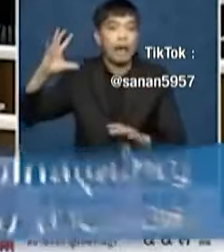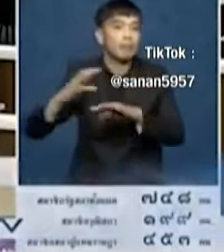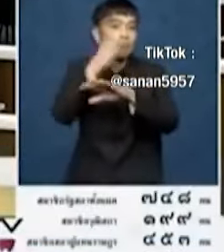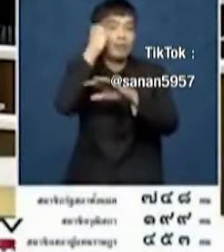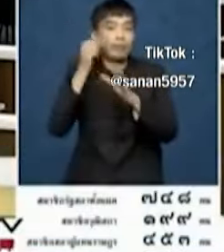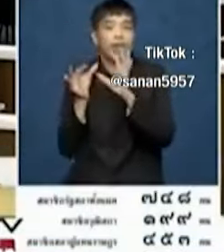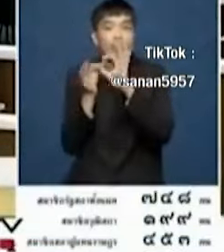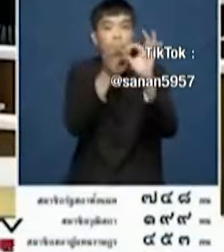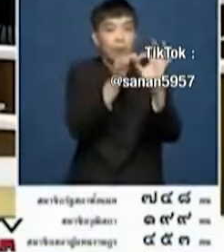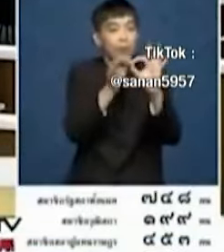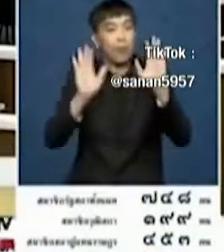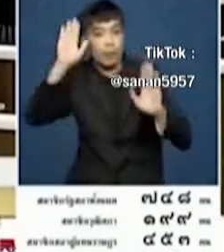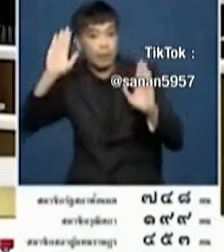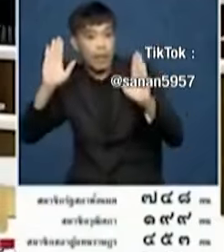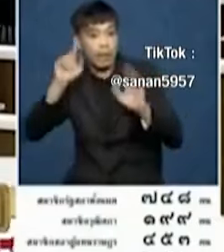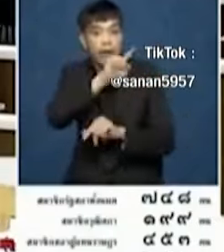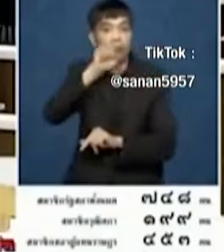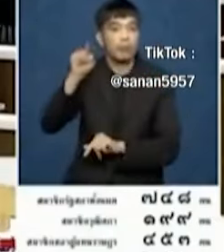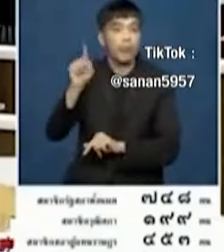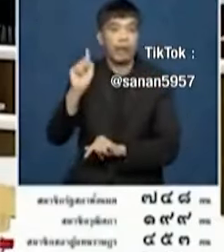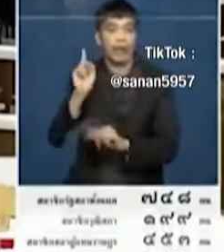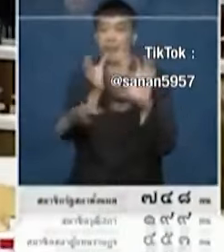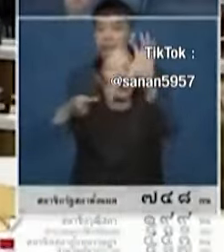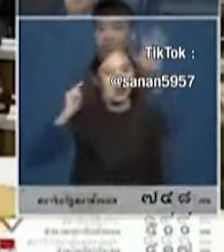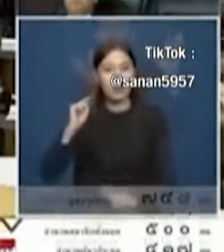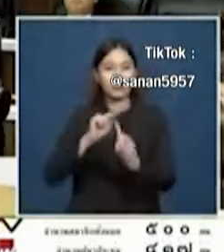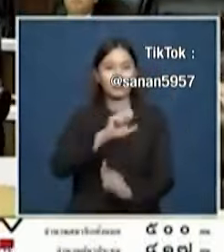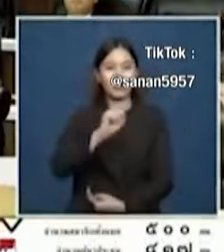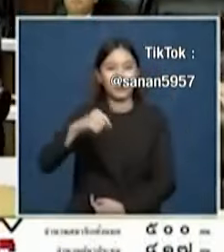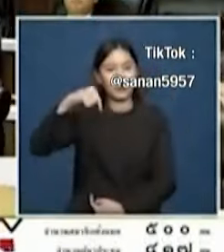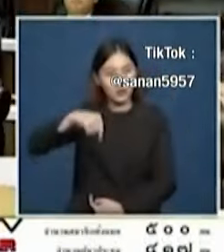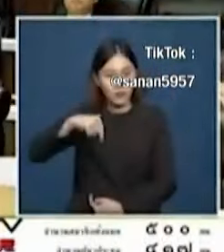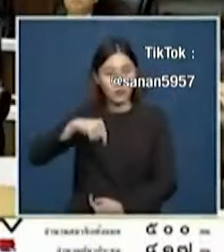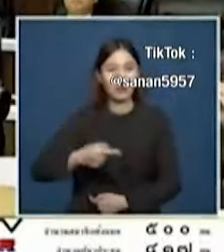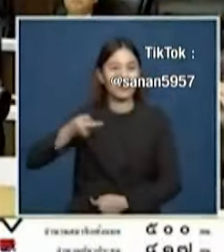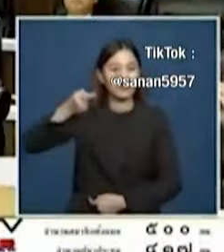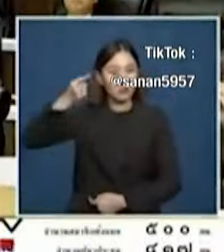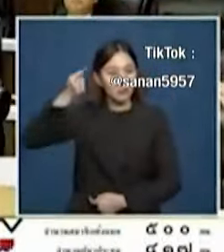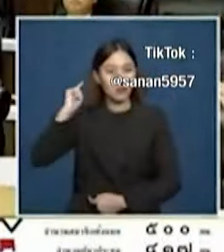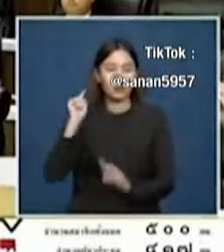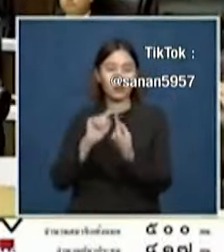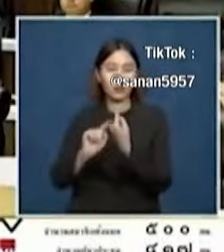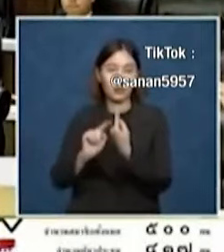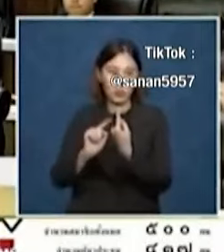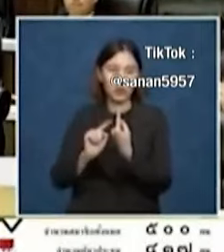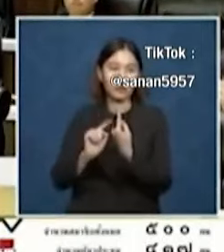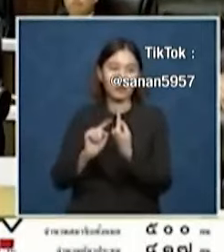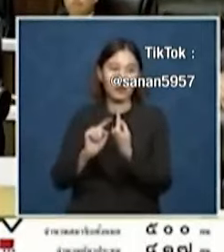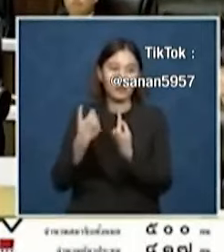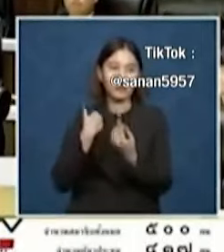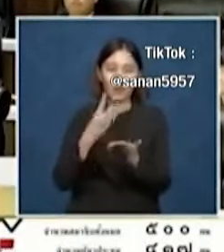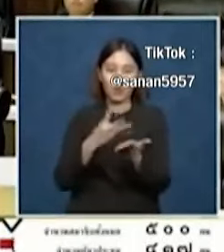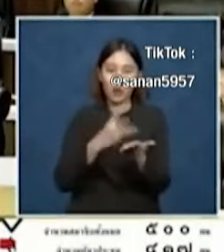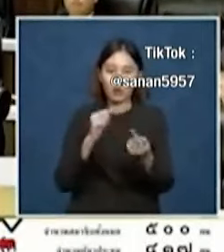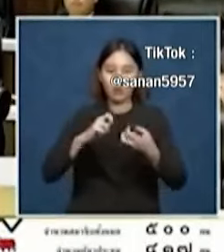ออกเสียงชัดถ้อยชัดคำรอเรือรอลิงควบกล้ำมีไหวพริบปฏิภาณลูกเบียดลูกล่อลูกชนอันนั้นคือ